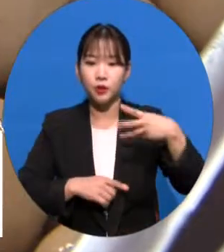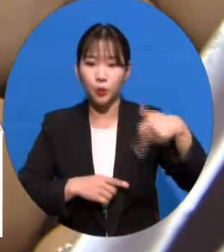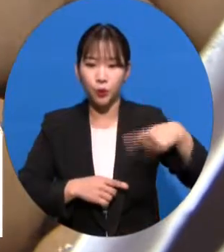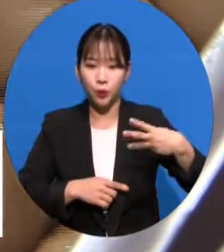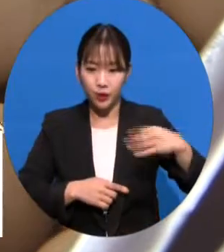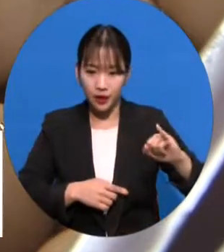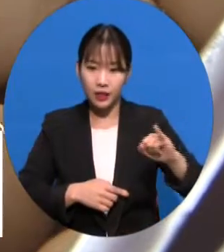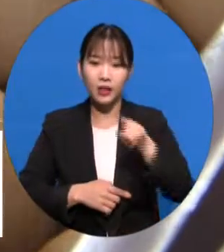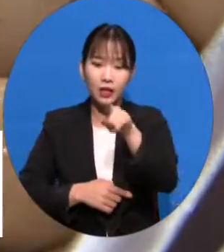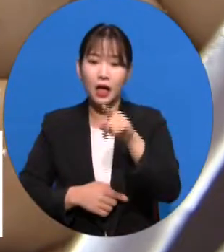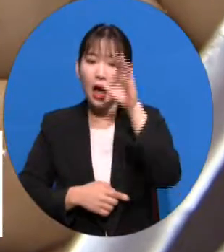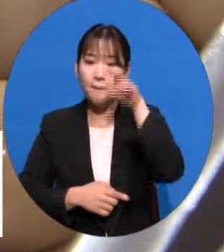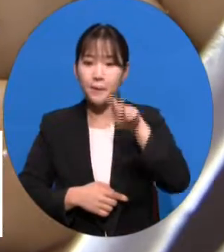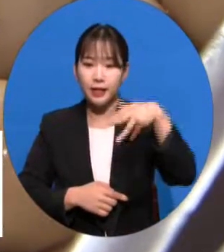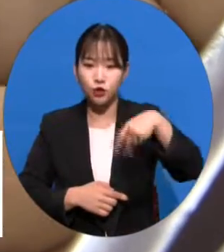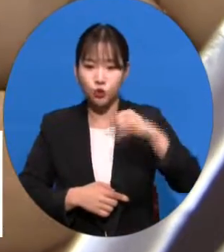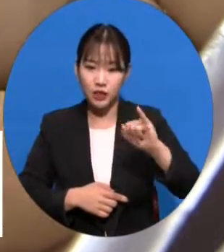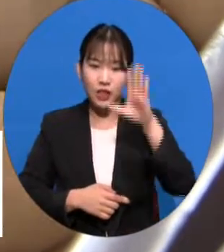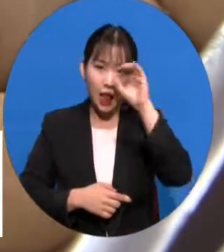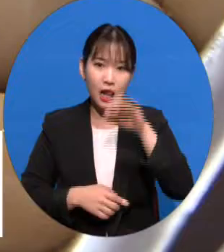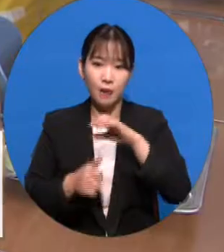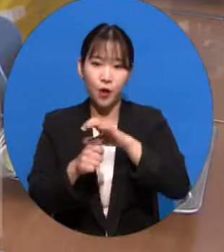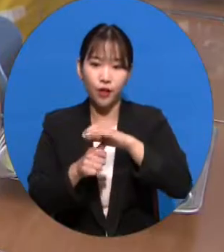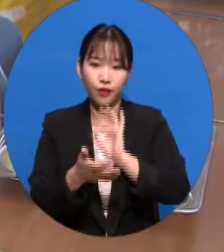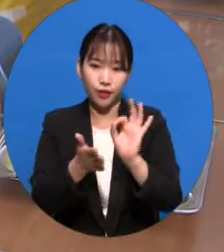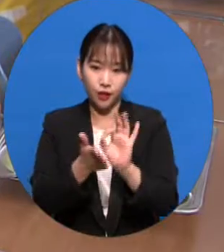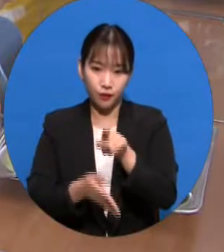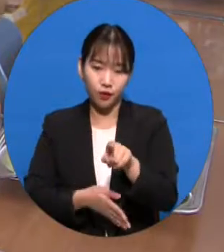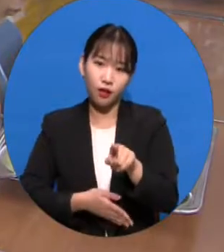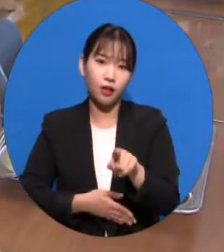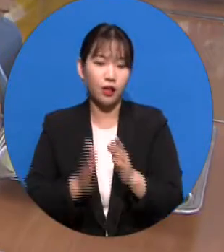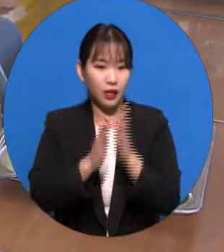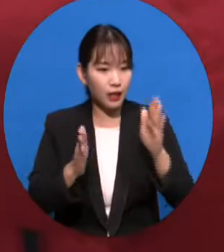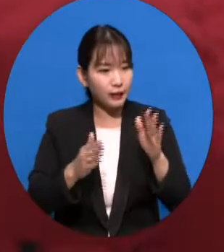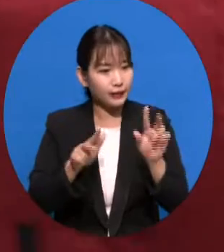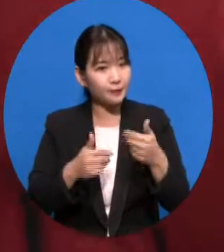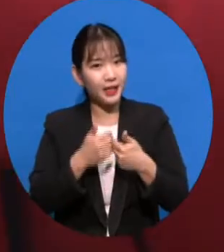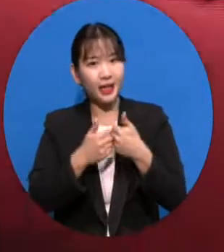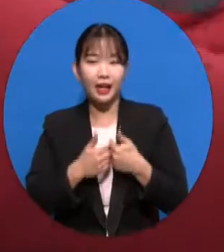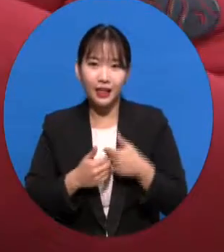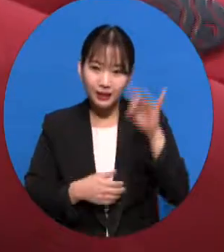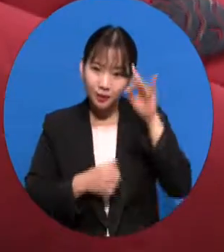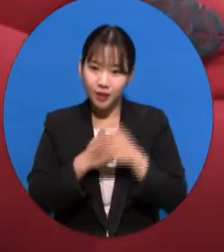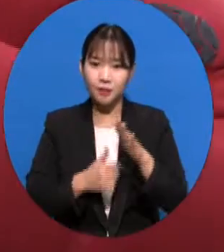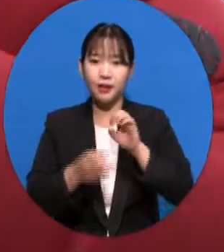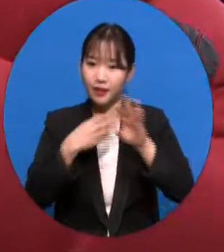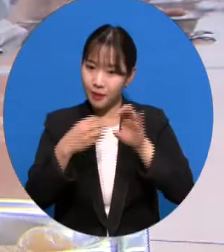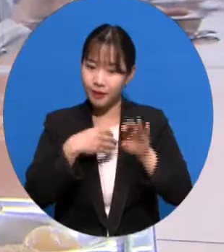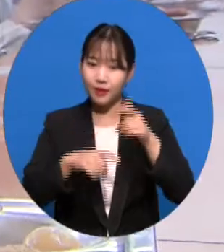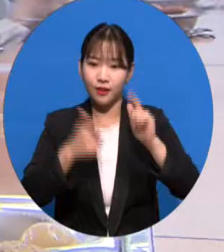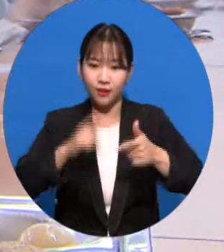장조림에는 육류 대신 메추리알과 버섯이 들어가 있습니다. 채식 메뉴가 아직은 생소하다 보니 반응은